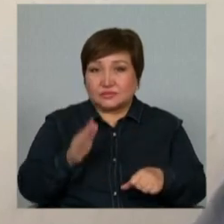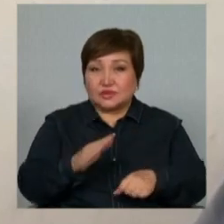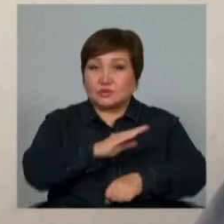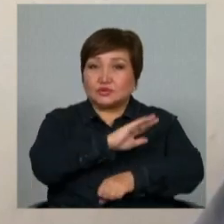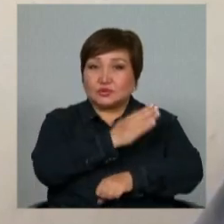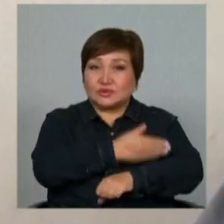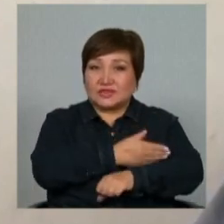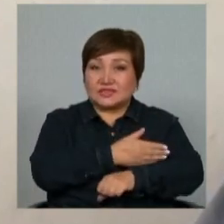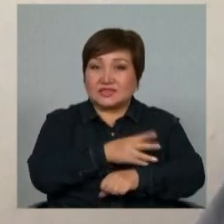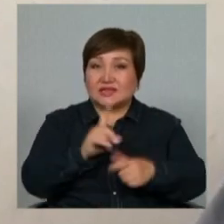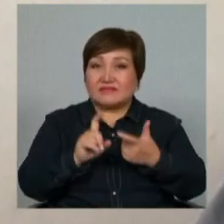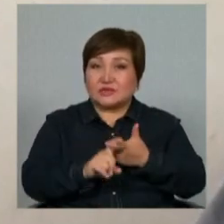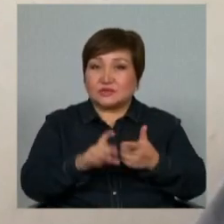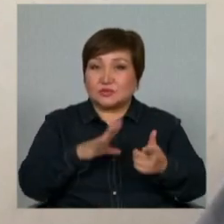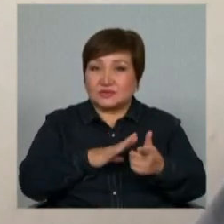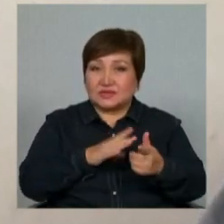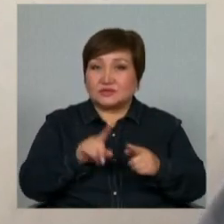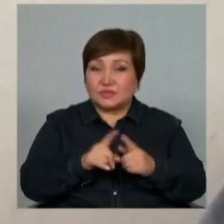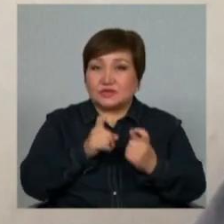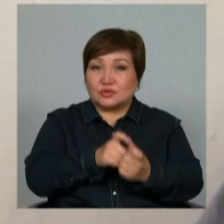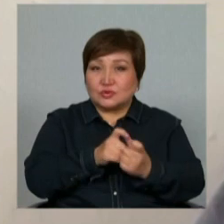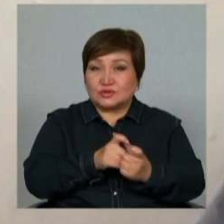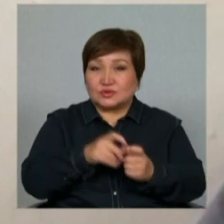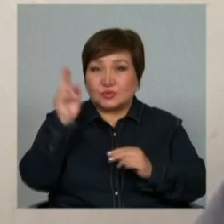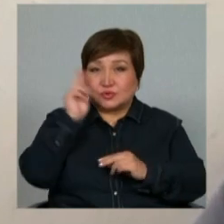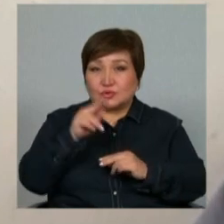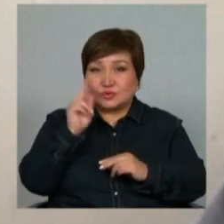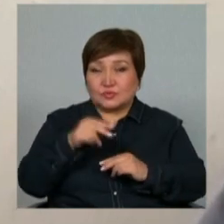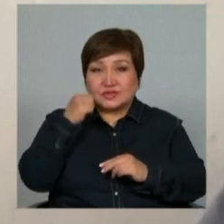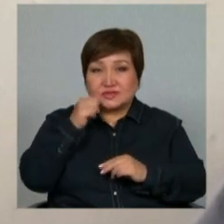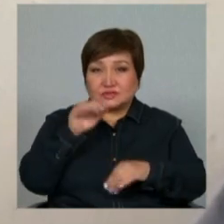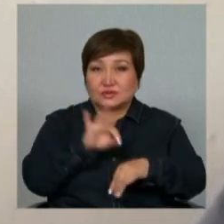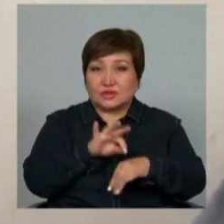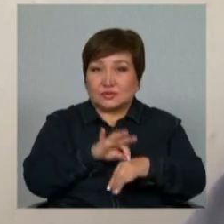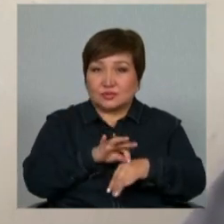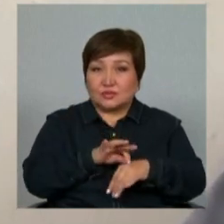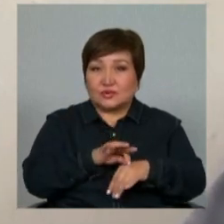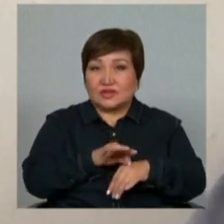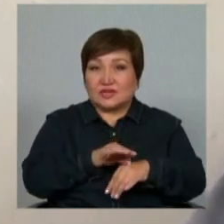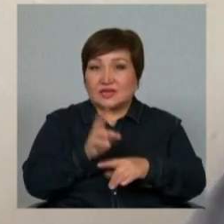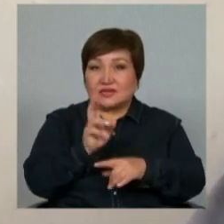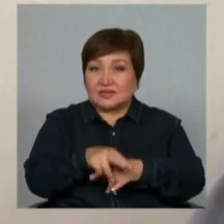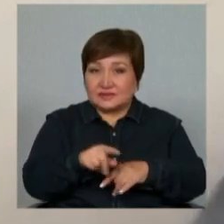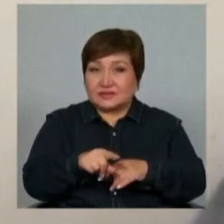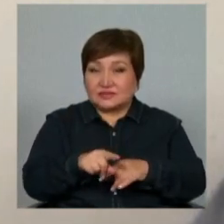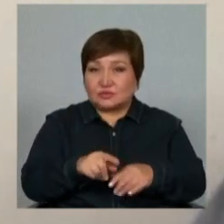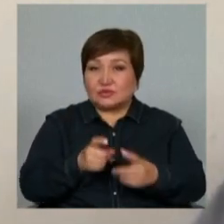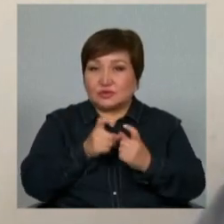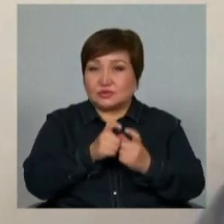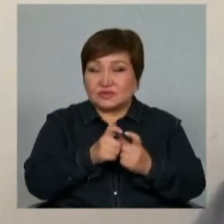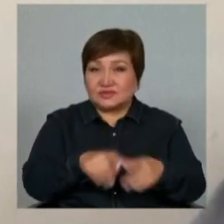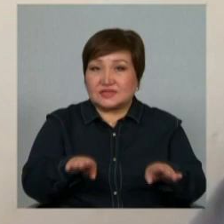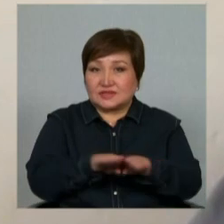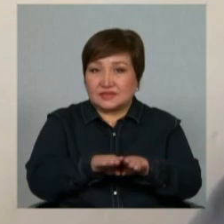болса, сіздің организмыңыз сомен күресіп, үйреніп, дағдыланып, ертең сол ауру келгенге сомен күресе алатын деңгейге алып баратын болса,